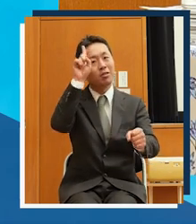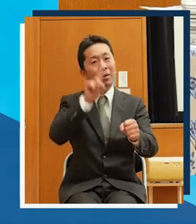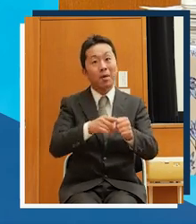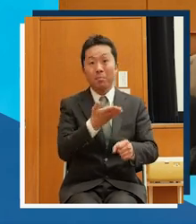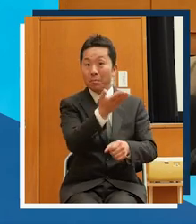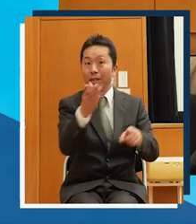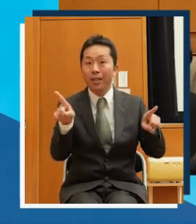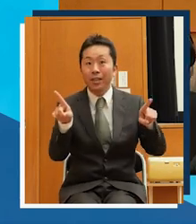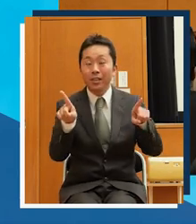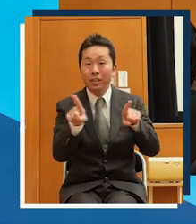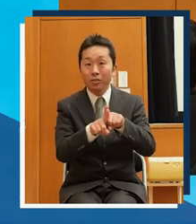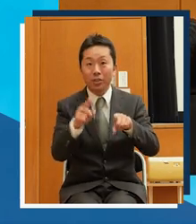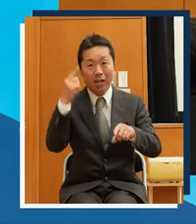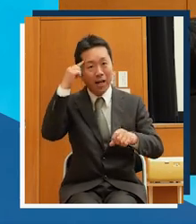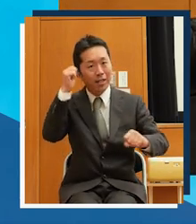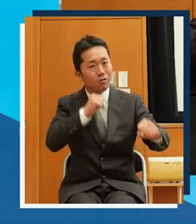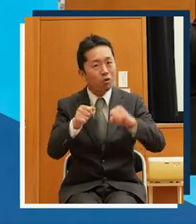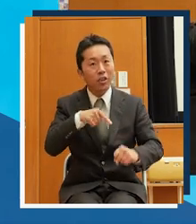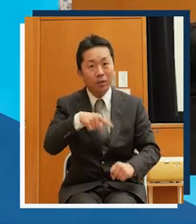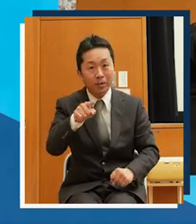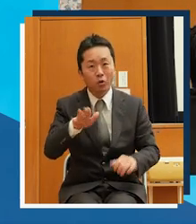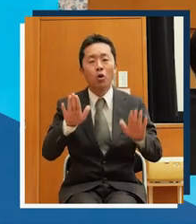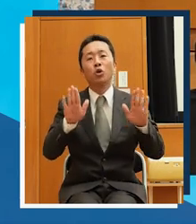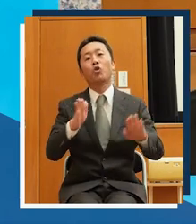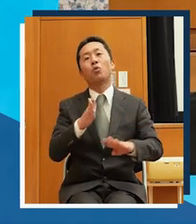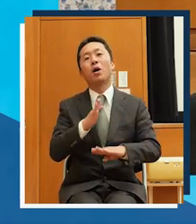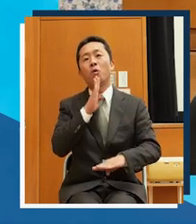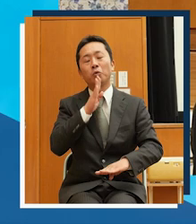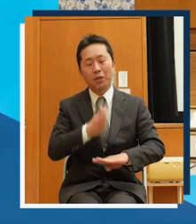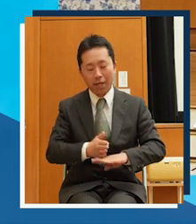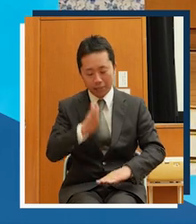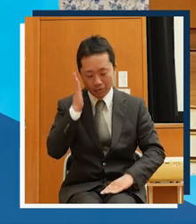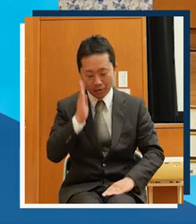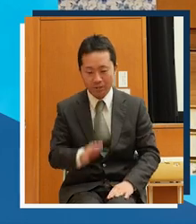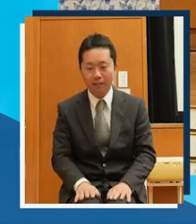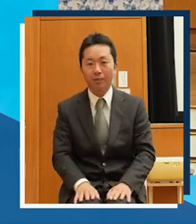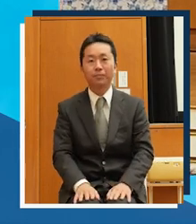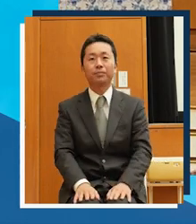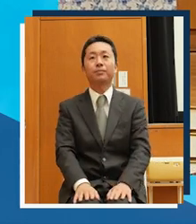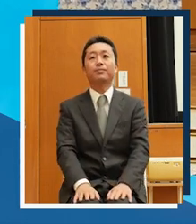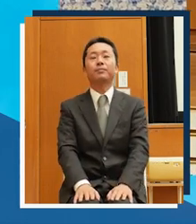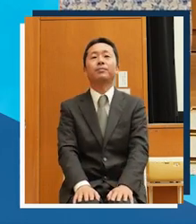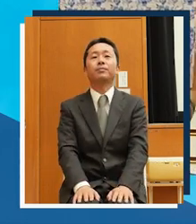に考えてアクションしていきましょう今日は本当にありがとうございましたニデビ